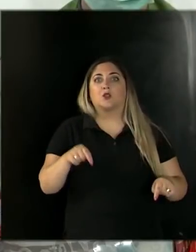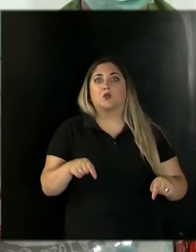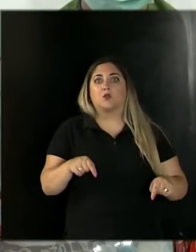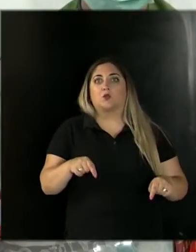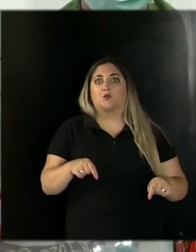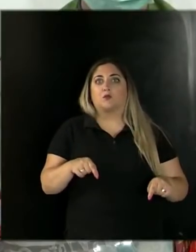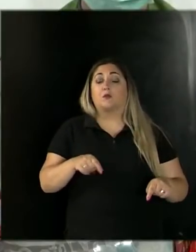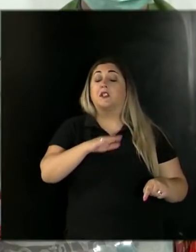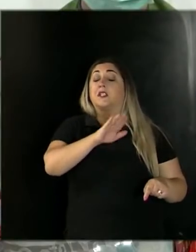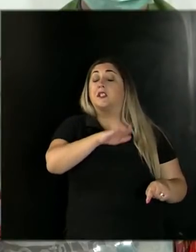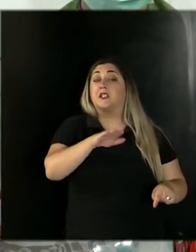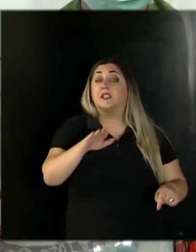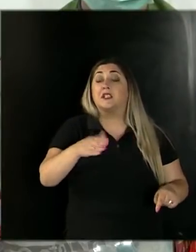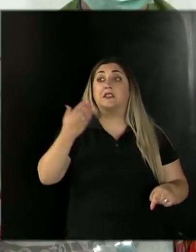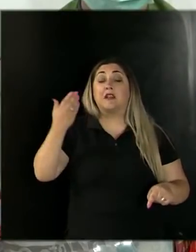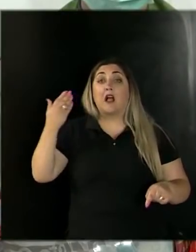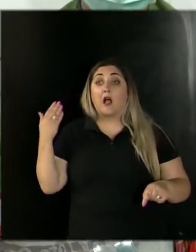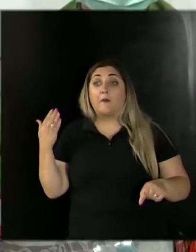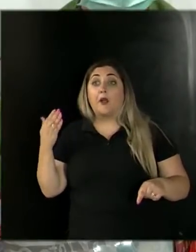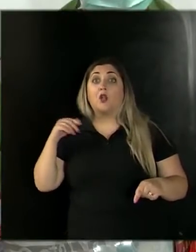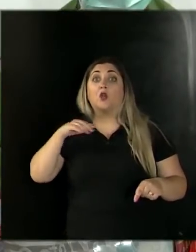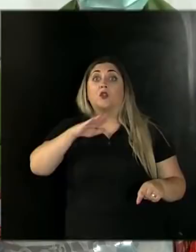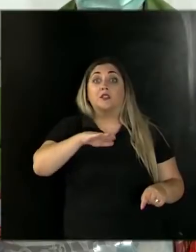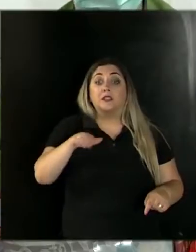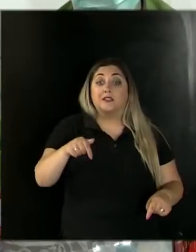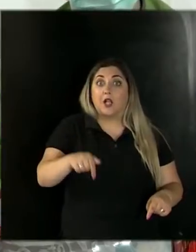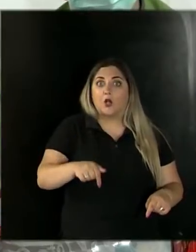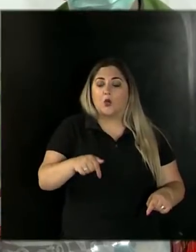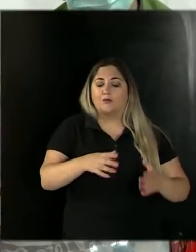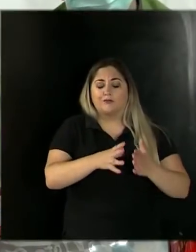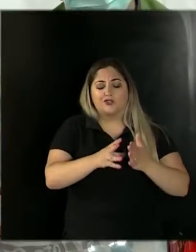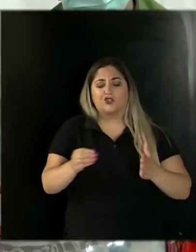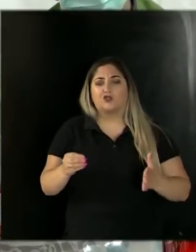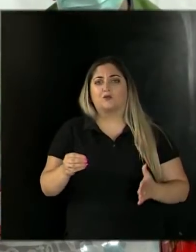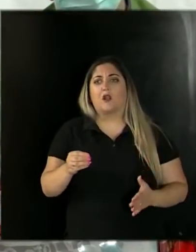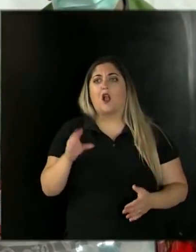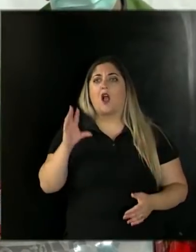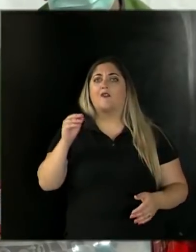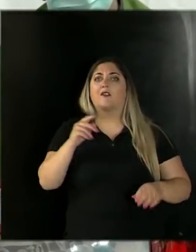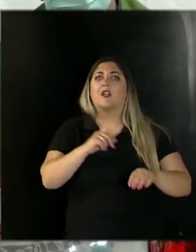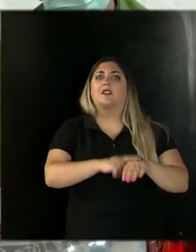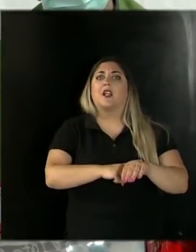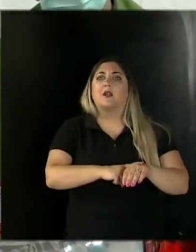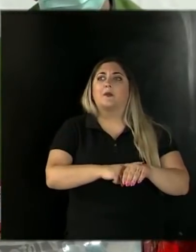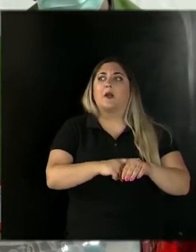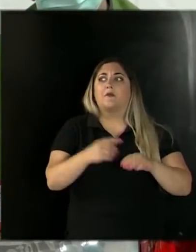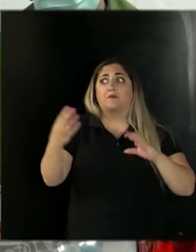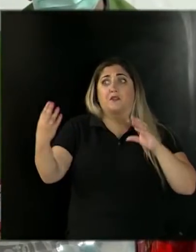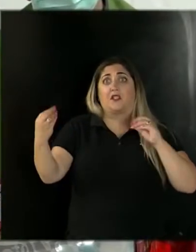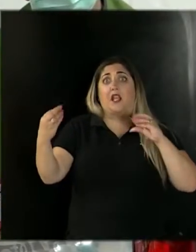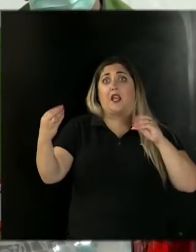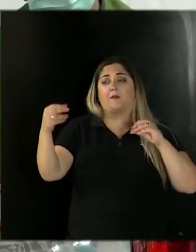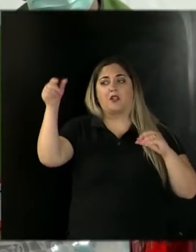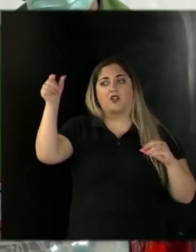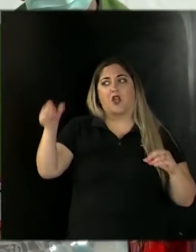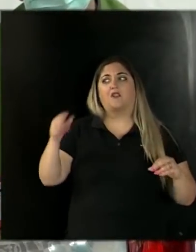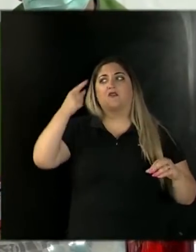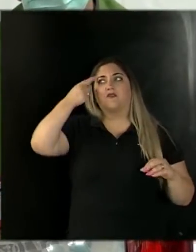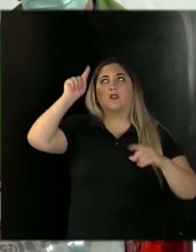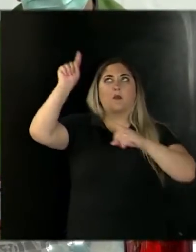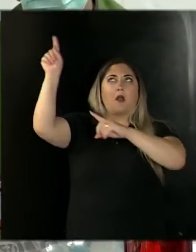ta' Nażaret. Min jaf kemm kultant niltoqgħu ma' xi ħadd li jkellimna f'isem Alla